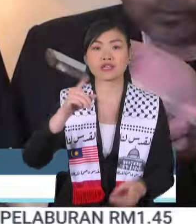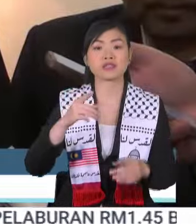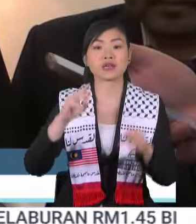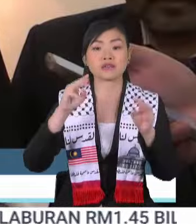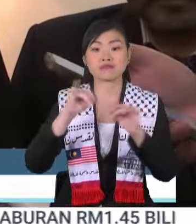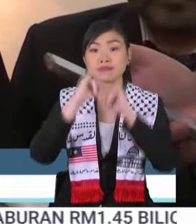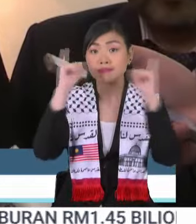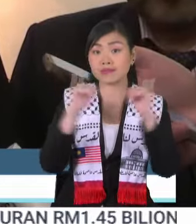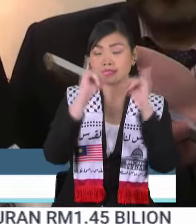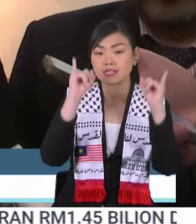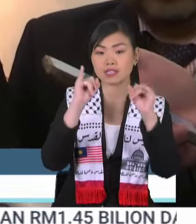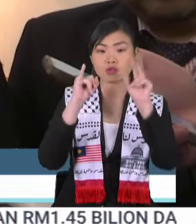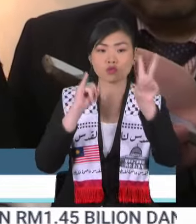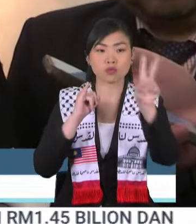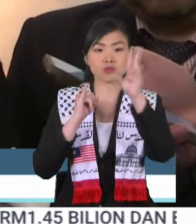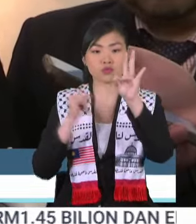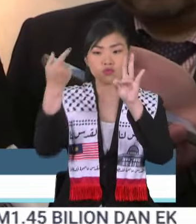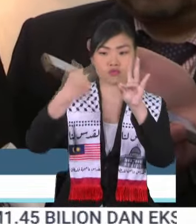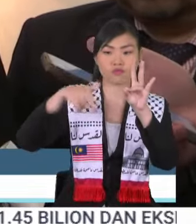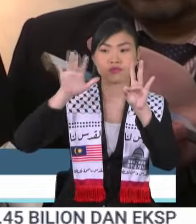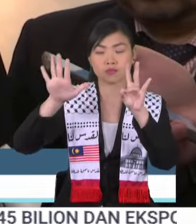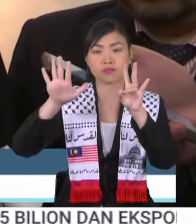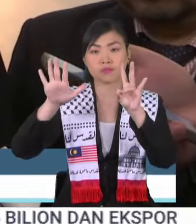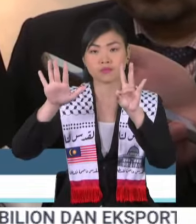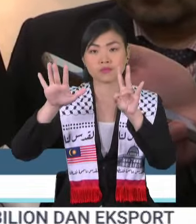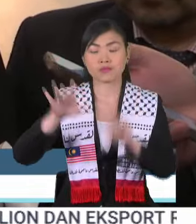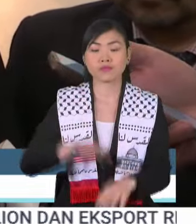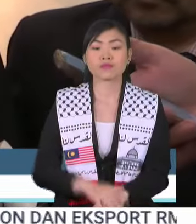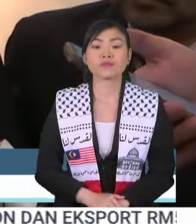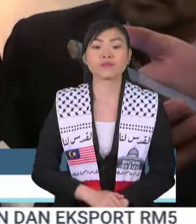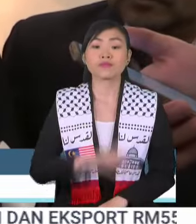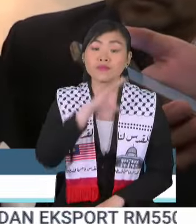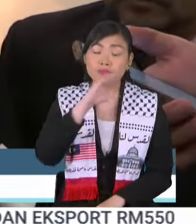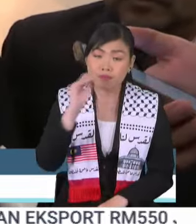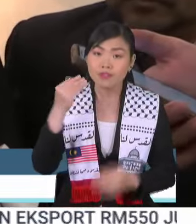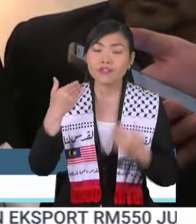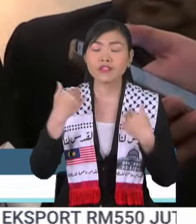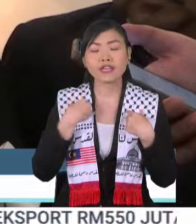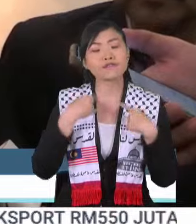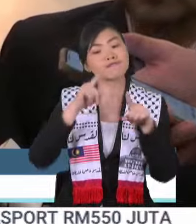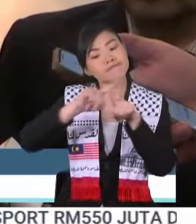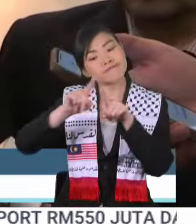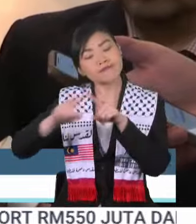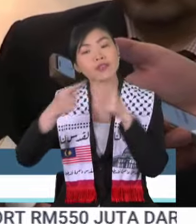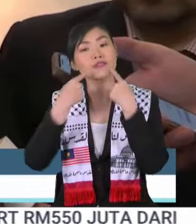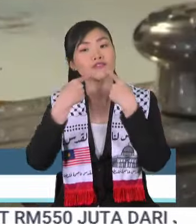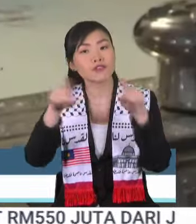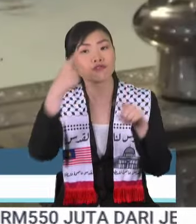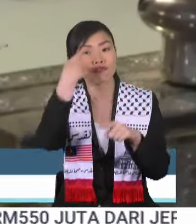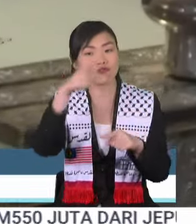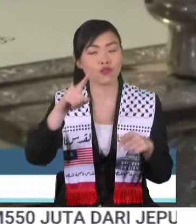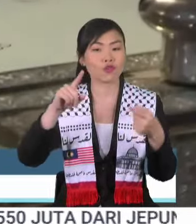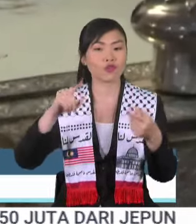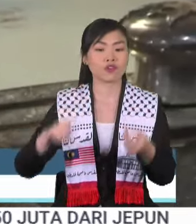27 hari bulan Mei, dan insya Allah kita akan ada beberapa pengumuman yang baik untuk rakan-rakan